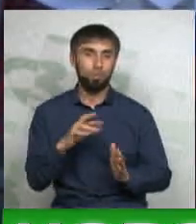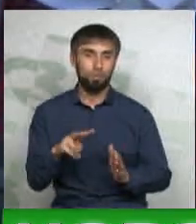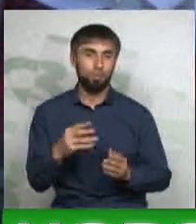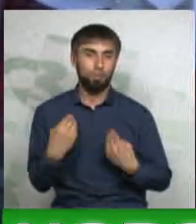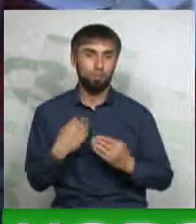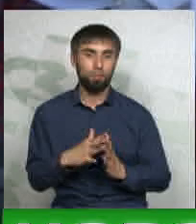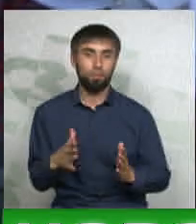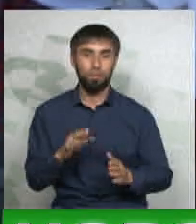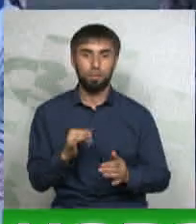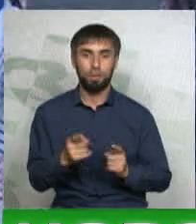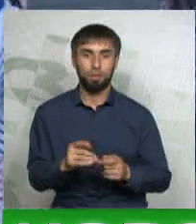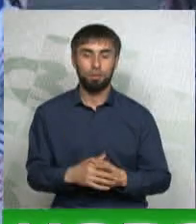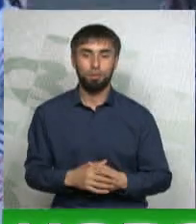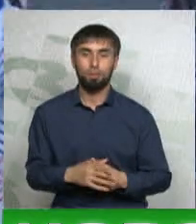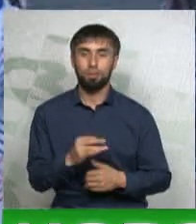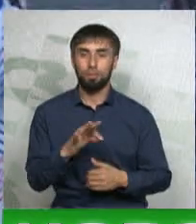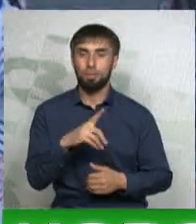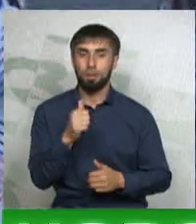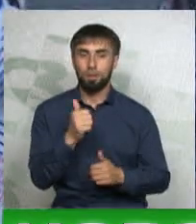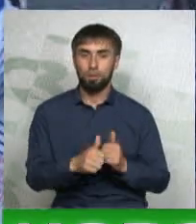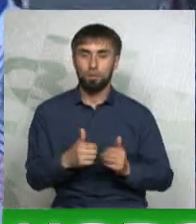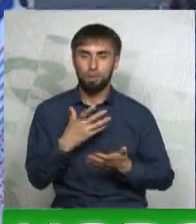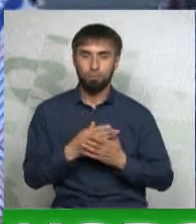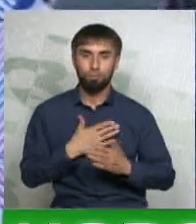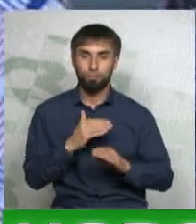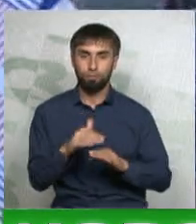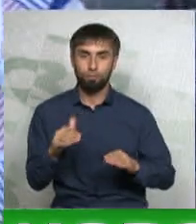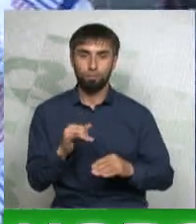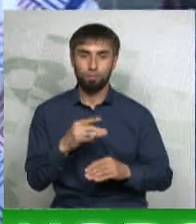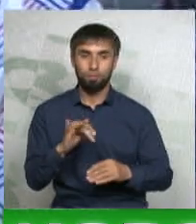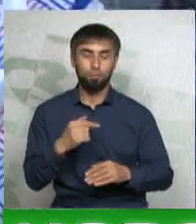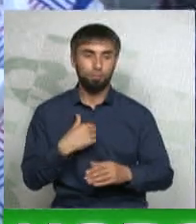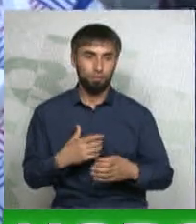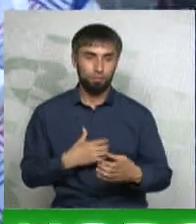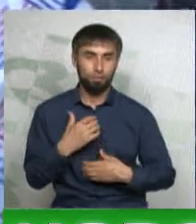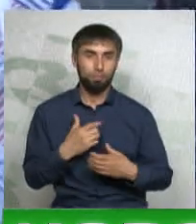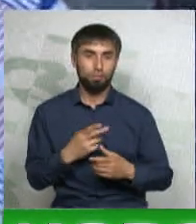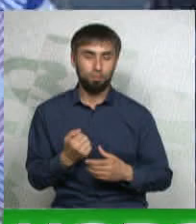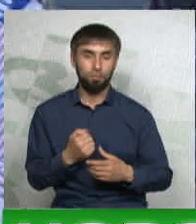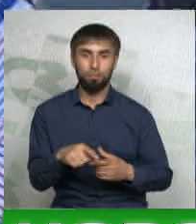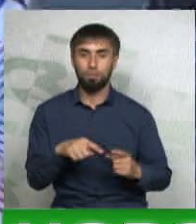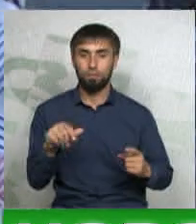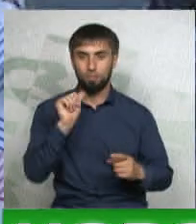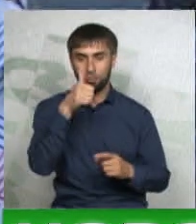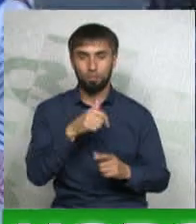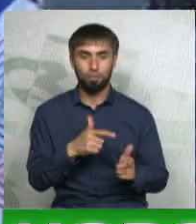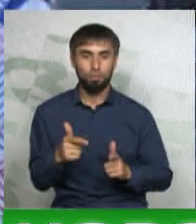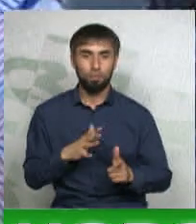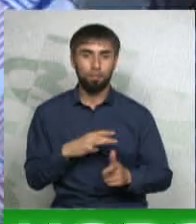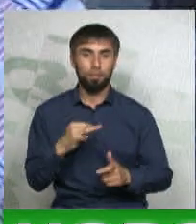количество баллов, ну, естественно. Конечно, за каждого ученика волнуемся, даже по отдельности, можно сказать. Но, тем не менее, дети в течение года же готовились